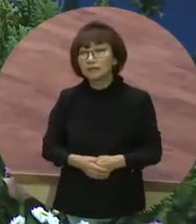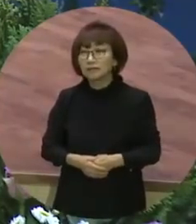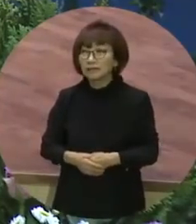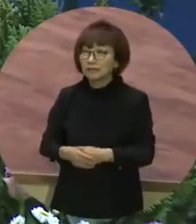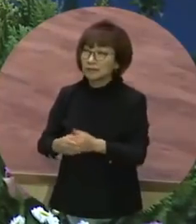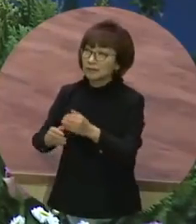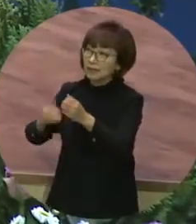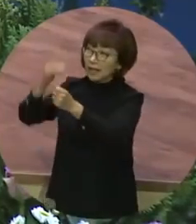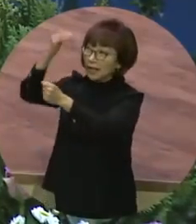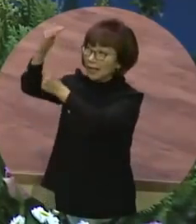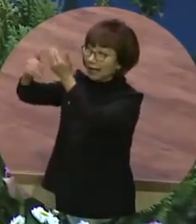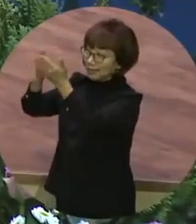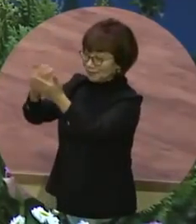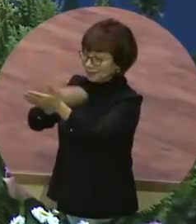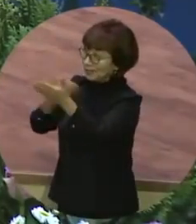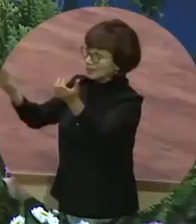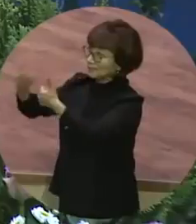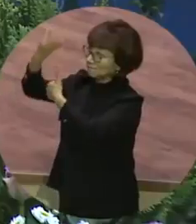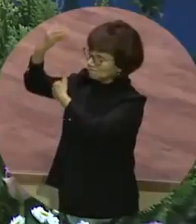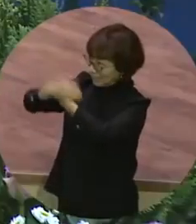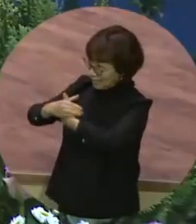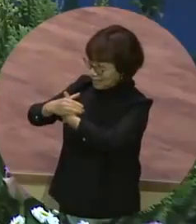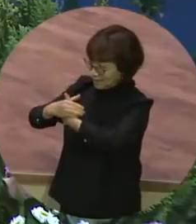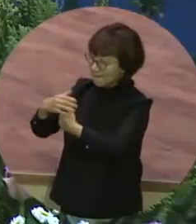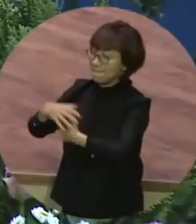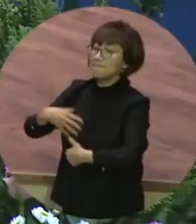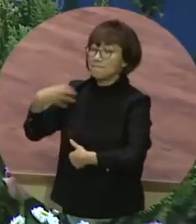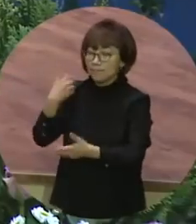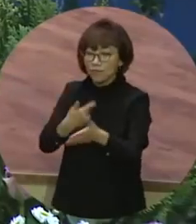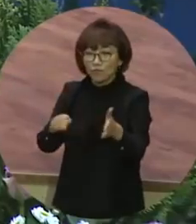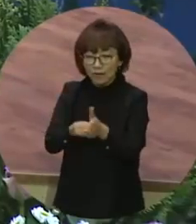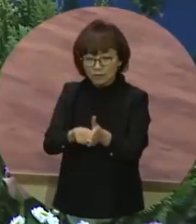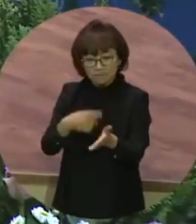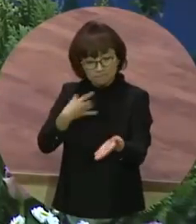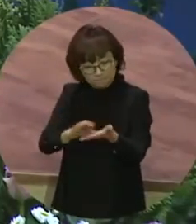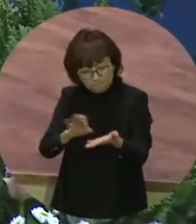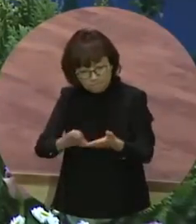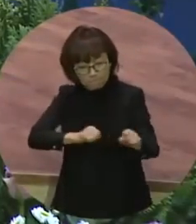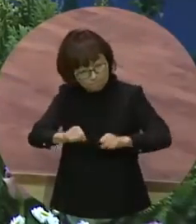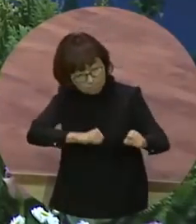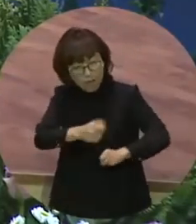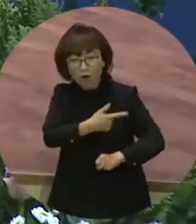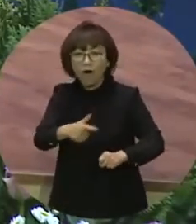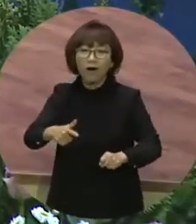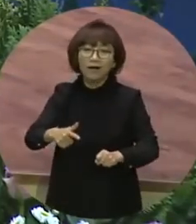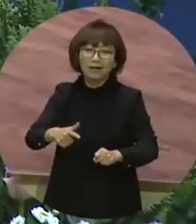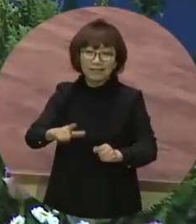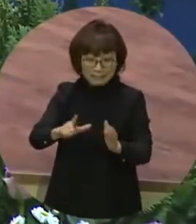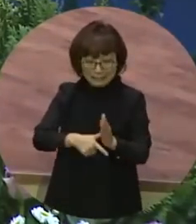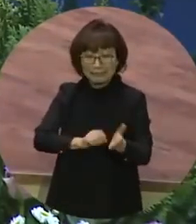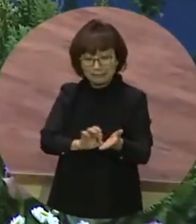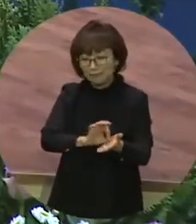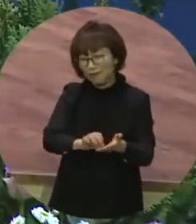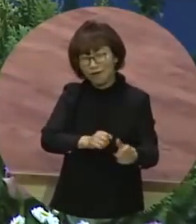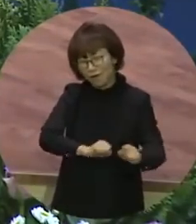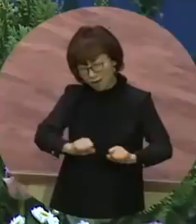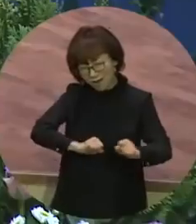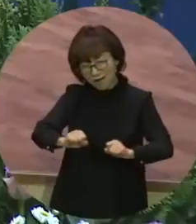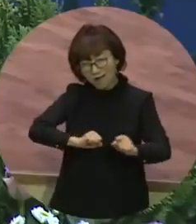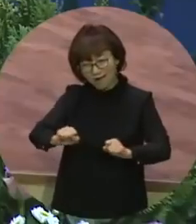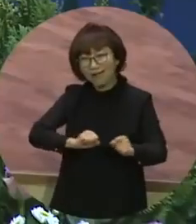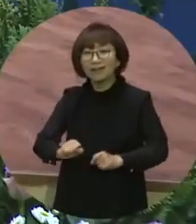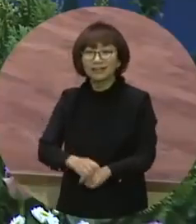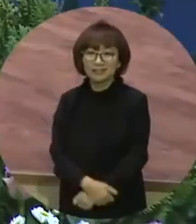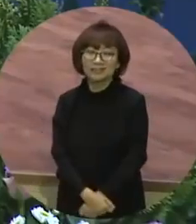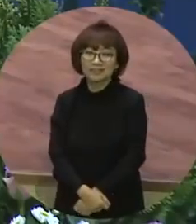위해서 하나님께 드리는 겁니다. 이게 벌써 벗어난 거예요. 아멘. 그 물질이 벗어났다. 시간을